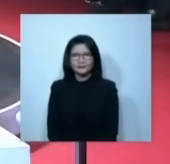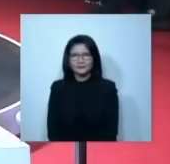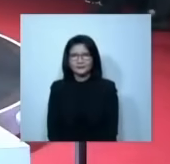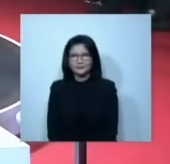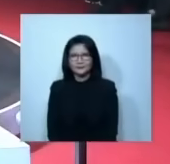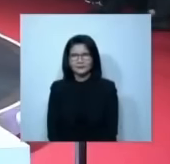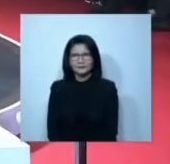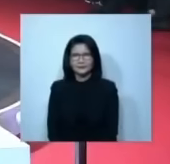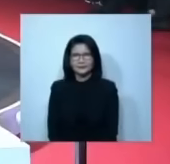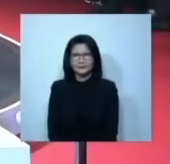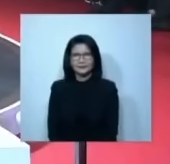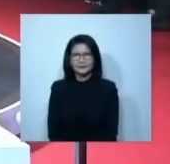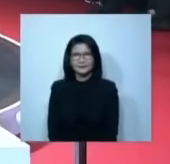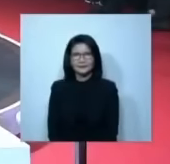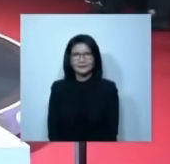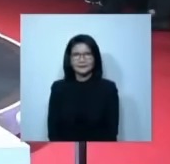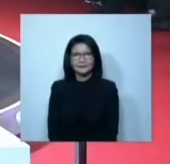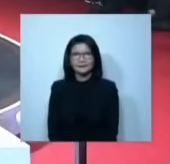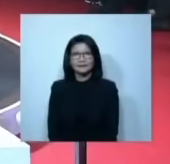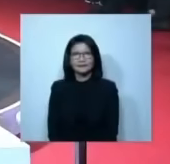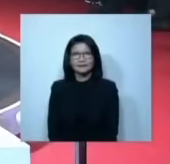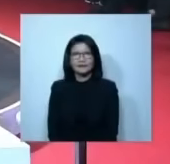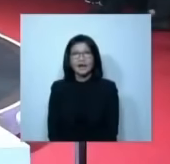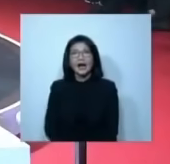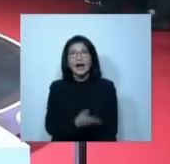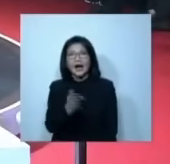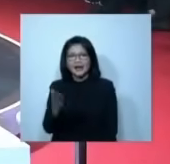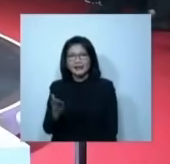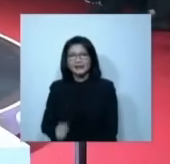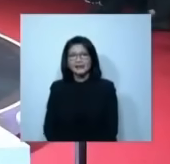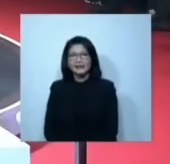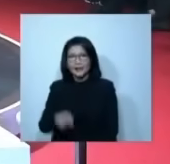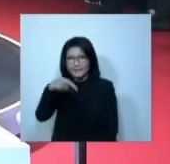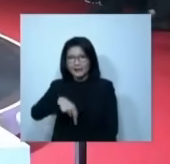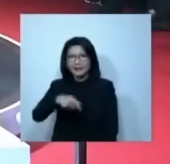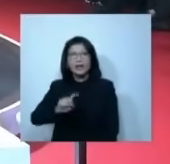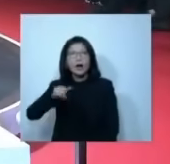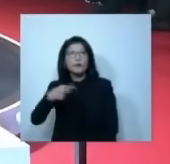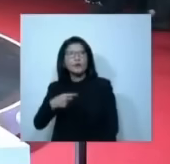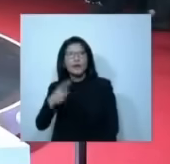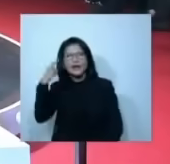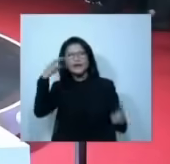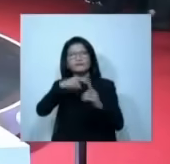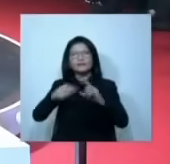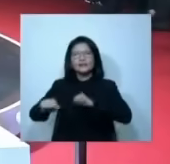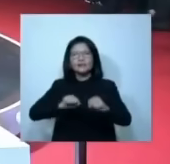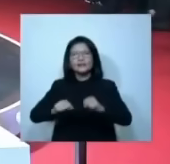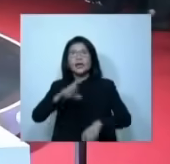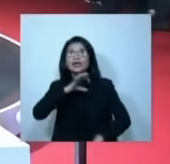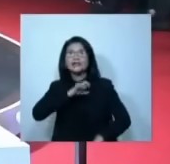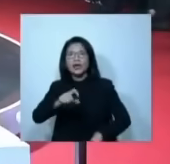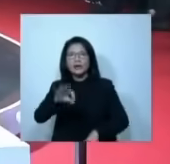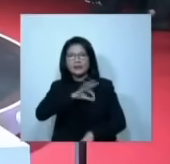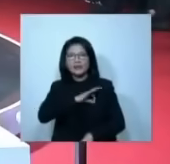ee ketiga kandidat di luar pertanyaan yang sudah disiapkan oleh panelis Saya tidak mengatakan pertanyaan yang dibuat